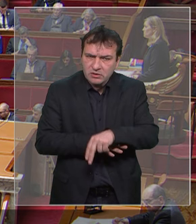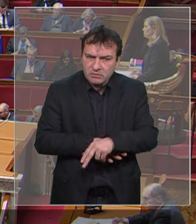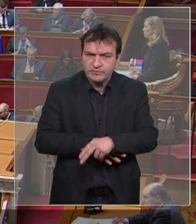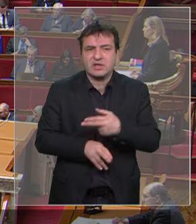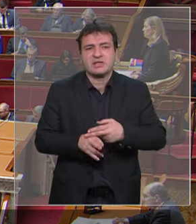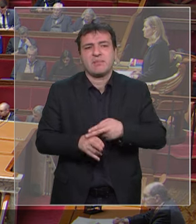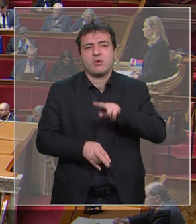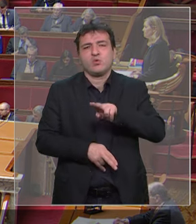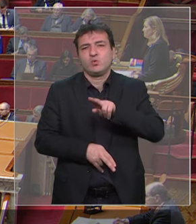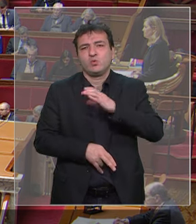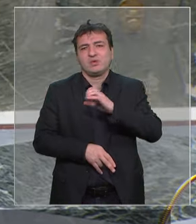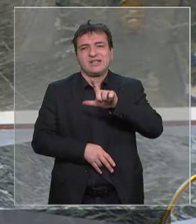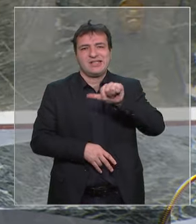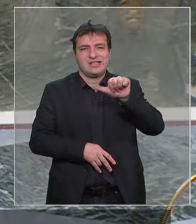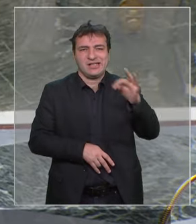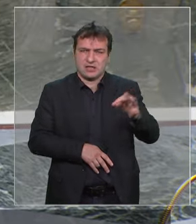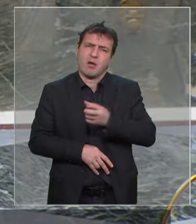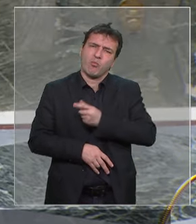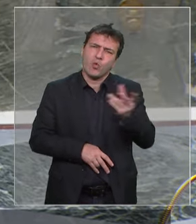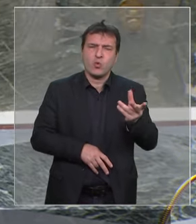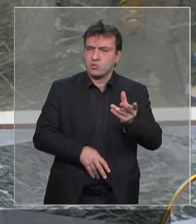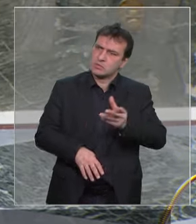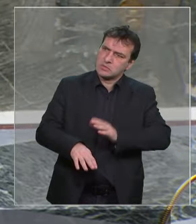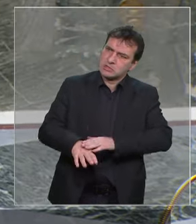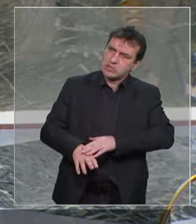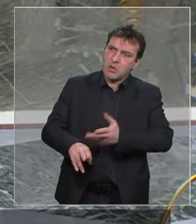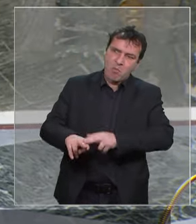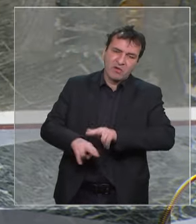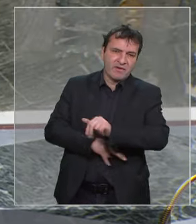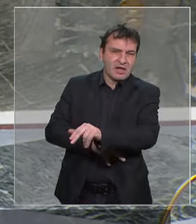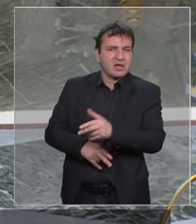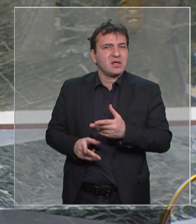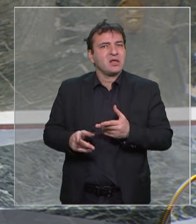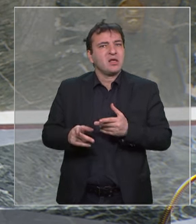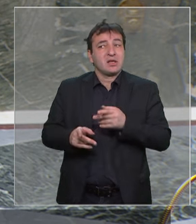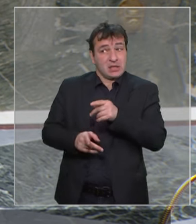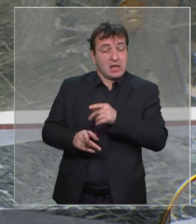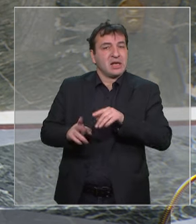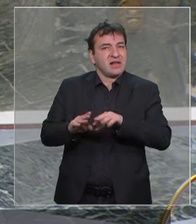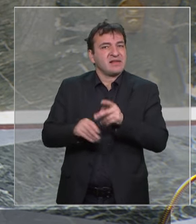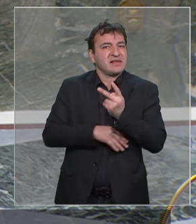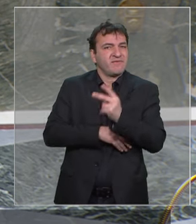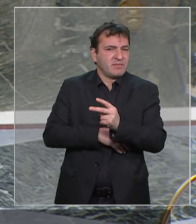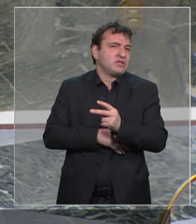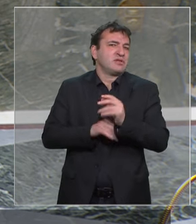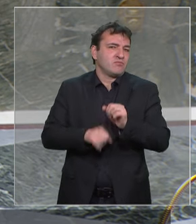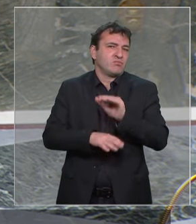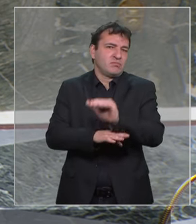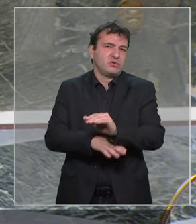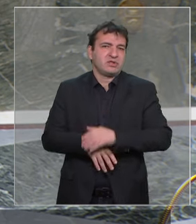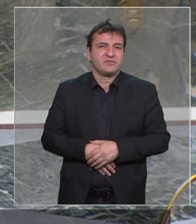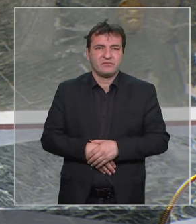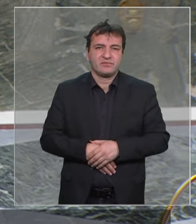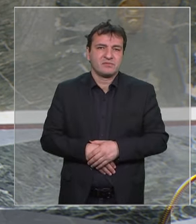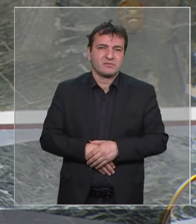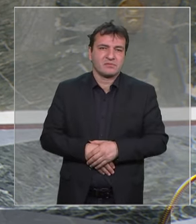nombreuses menaces de mort. Et pendant des jours et des nuits, elle et sa famille, comme d'autres journalistes, je l'ai dit, ont pu être protégés. Ces menaces se sont